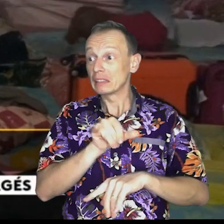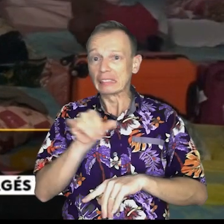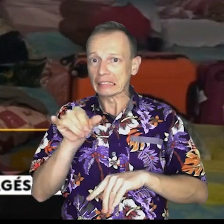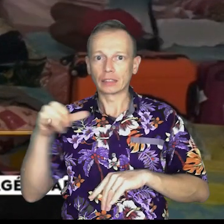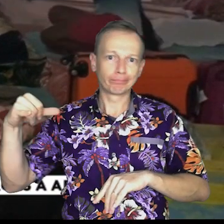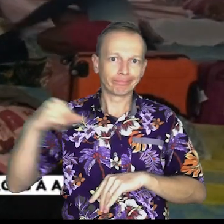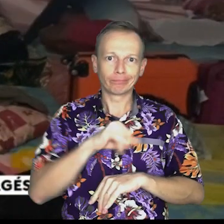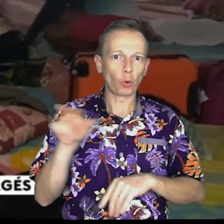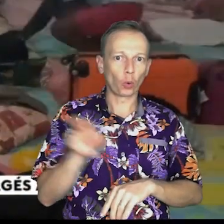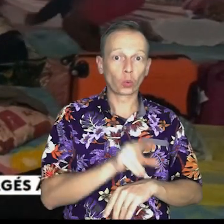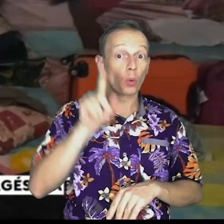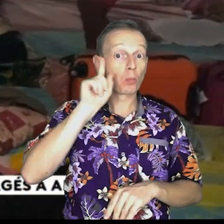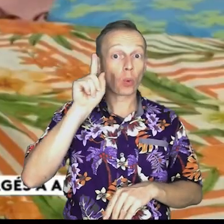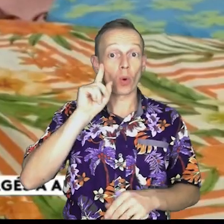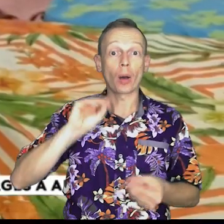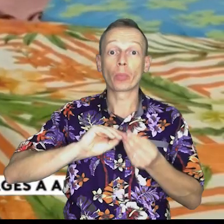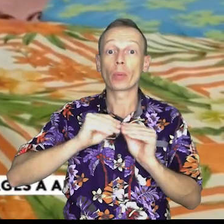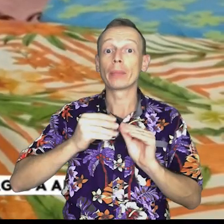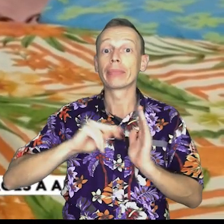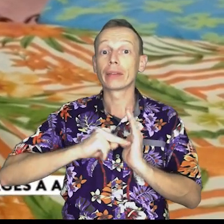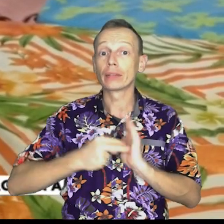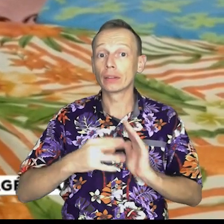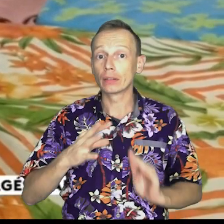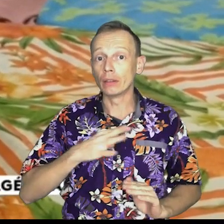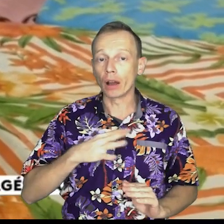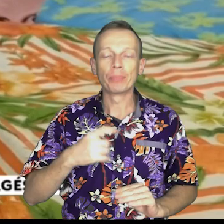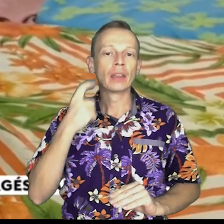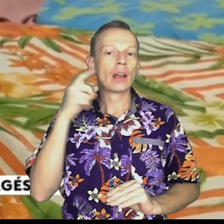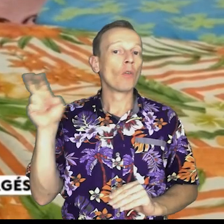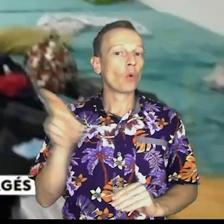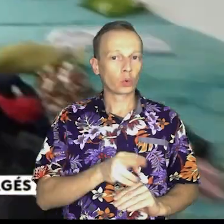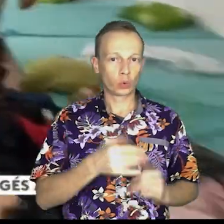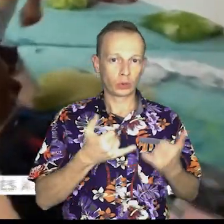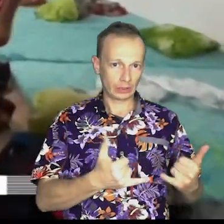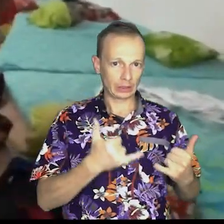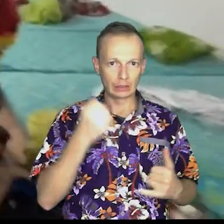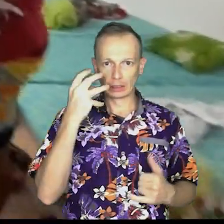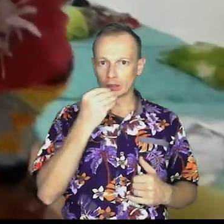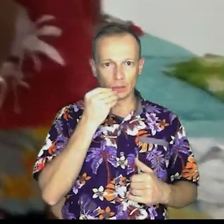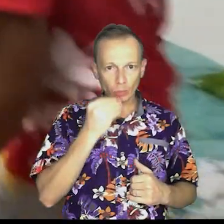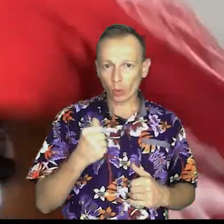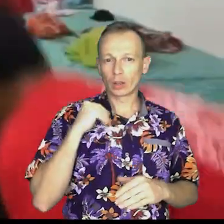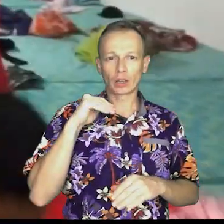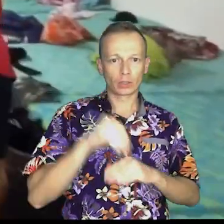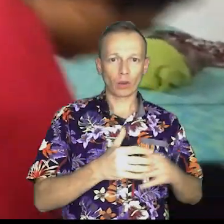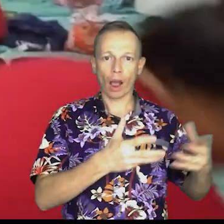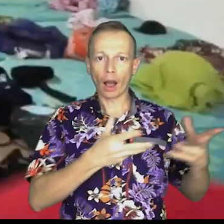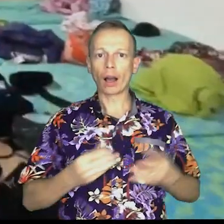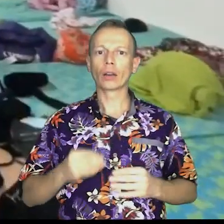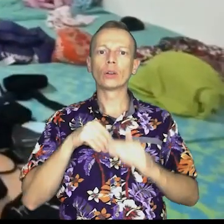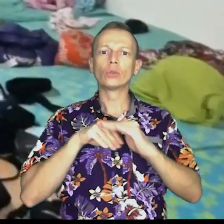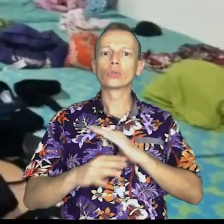vol. En cause un problème technique. Ils sont bien donc arrivés sur Tahiti, ont été hébergés in extremis hier soir même à la